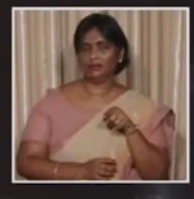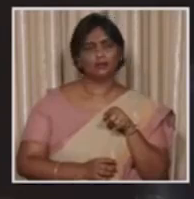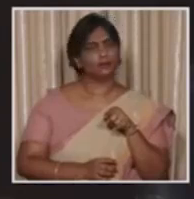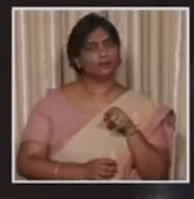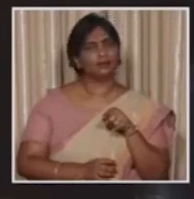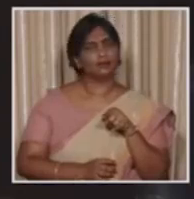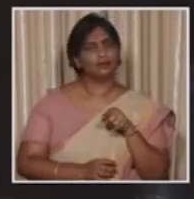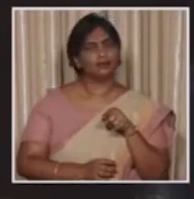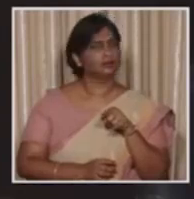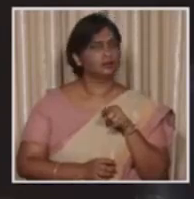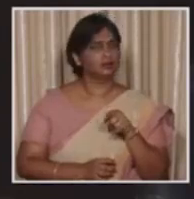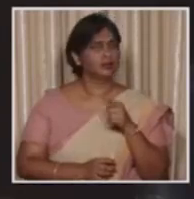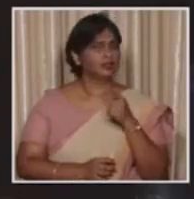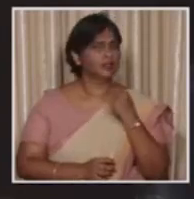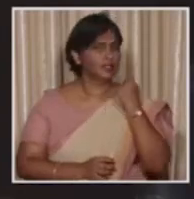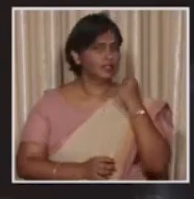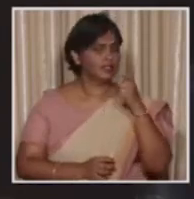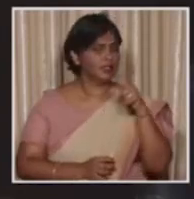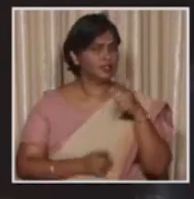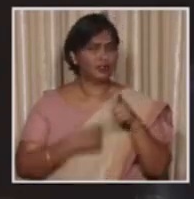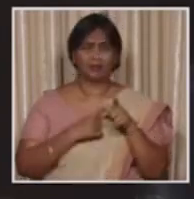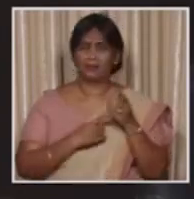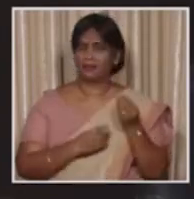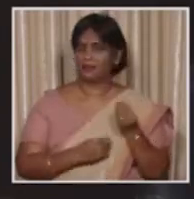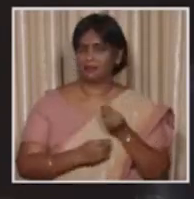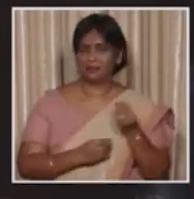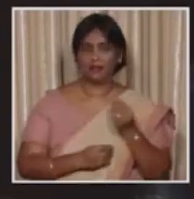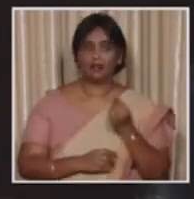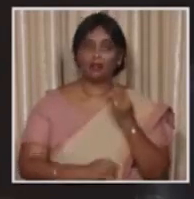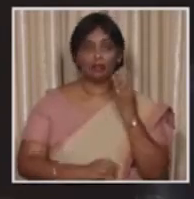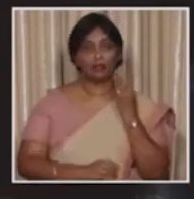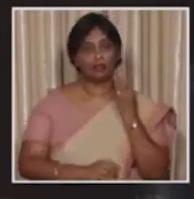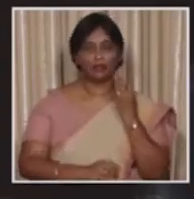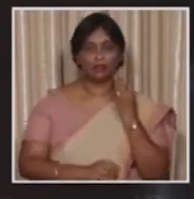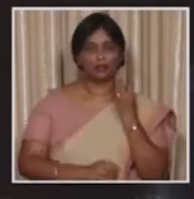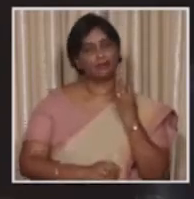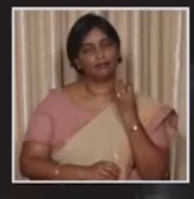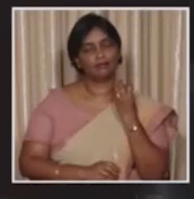1500 ரூபாய் போதாது, 3000 ரூபாய் கிடைக்க வேண்டும். அது ஒரு விஷயம். அடுத்தது இந்த